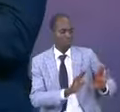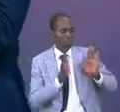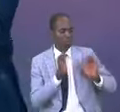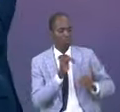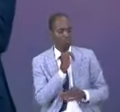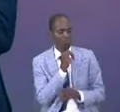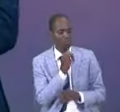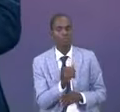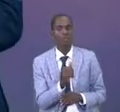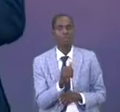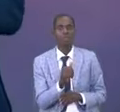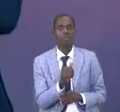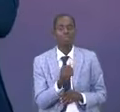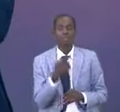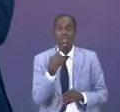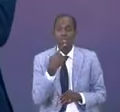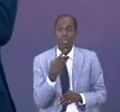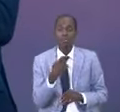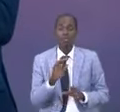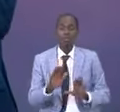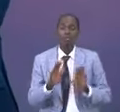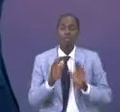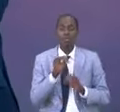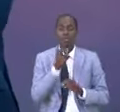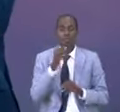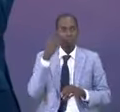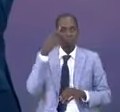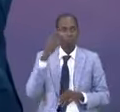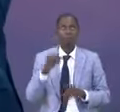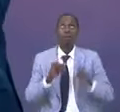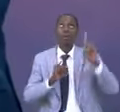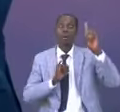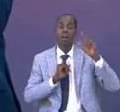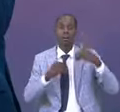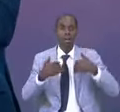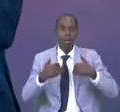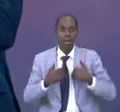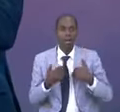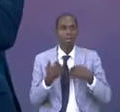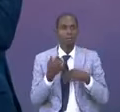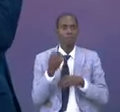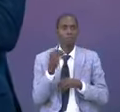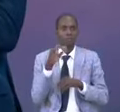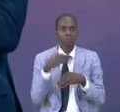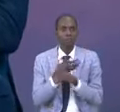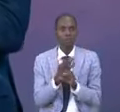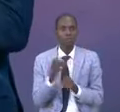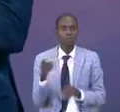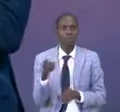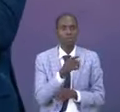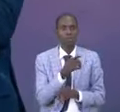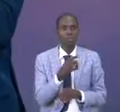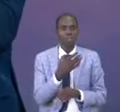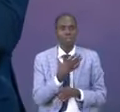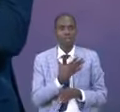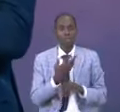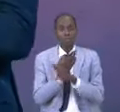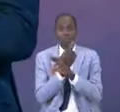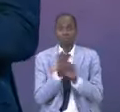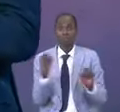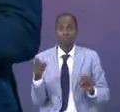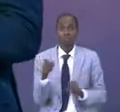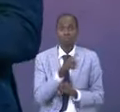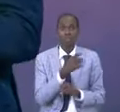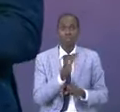je te rachète je t'appelle par ton nom tu es à moi si tu traverses les eaux je